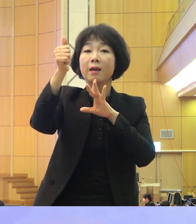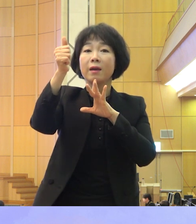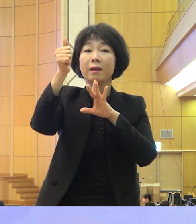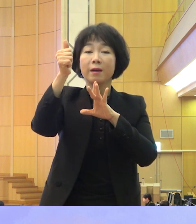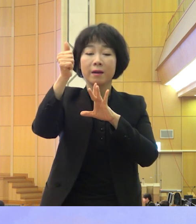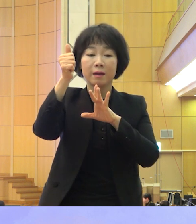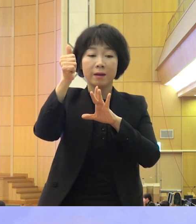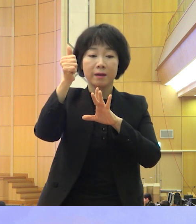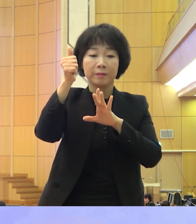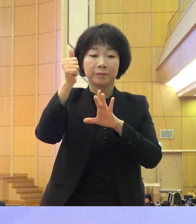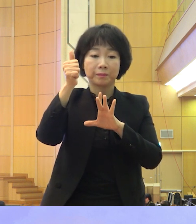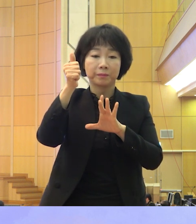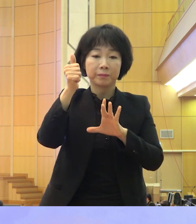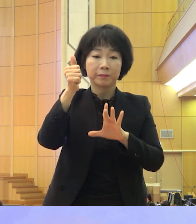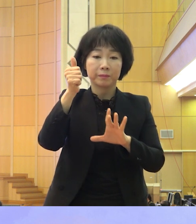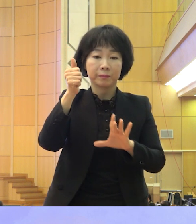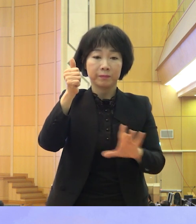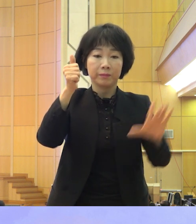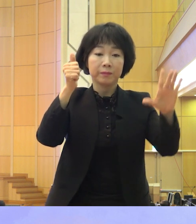예수뿐이네.